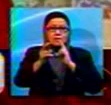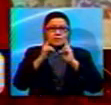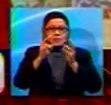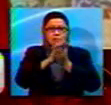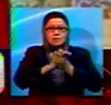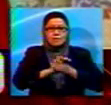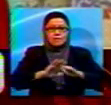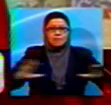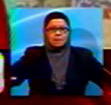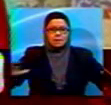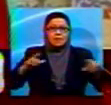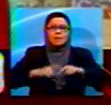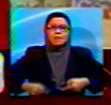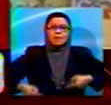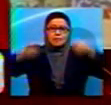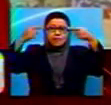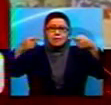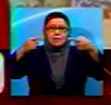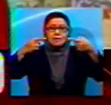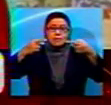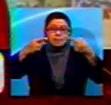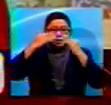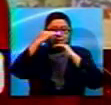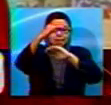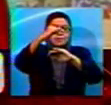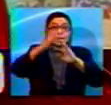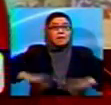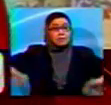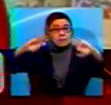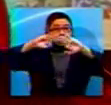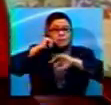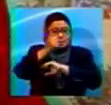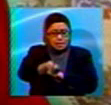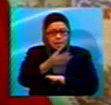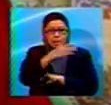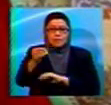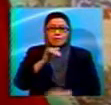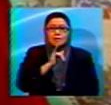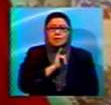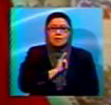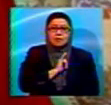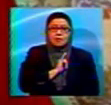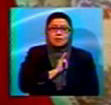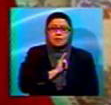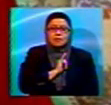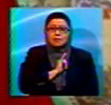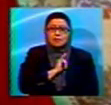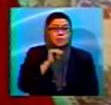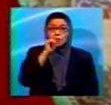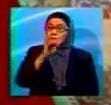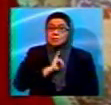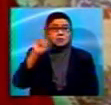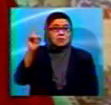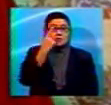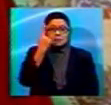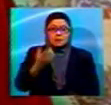selamat bertarung di peringkat akhir besok dan saya bukan saya saja yang mempunyai